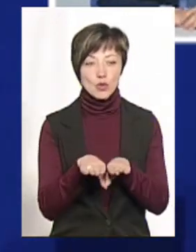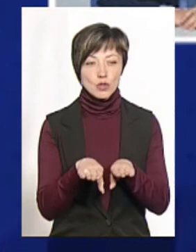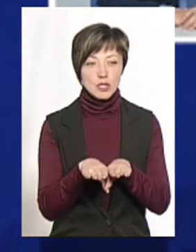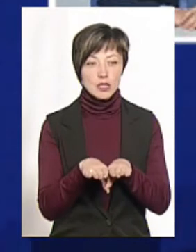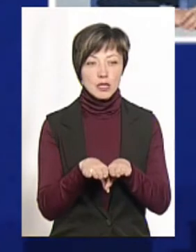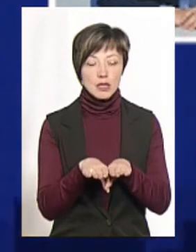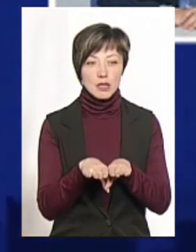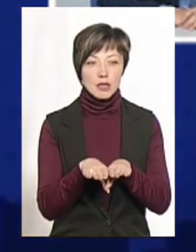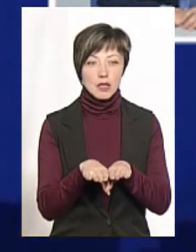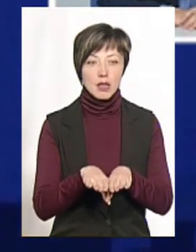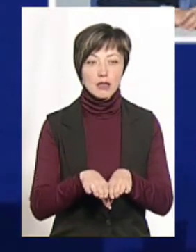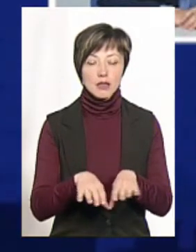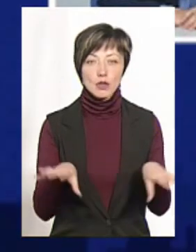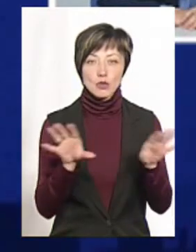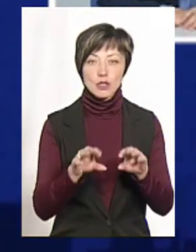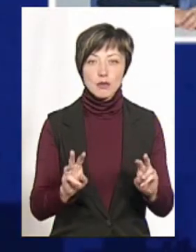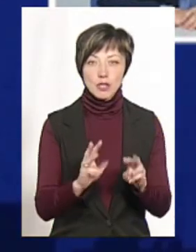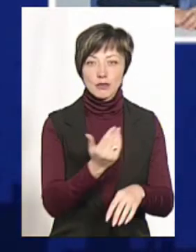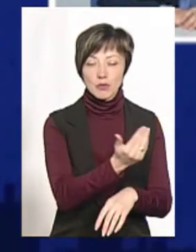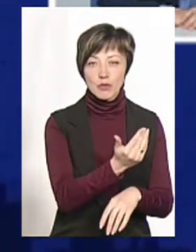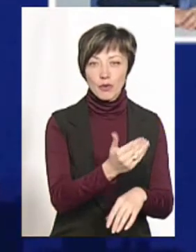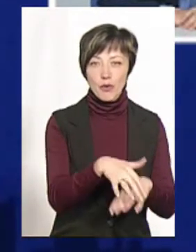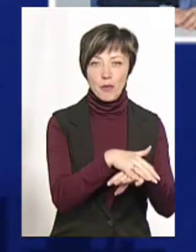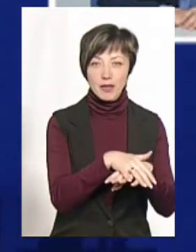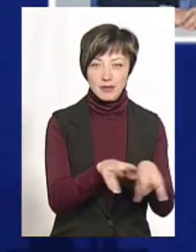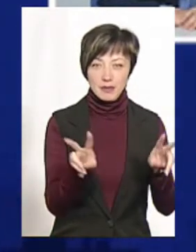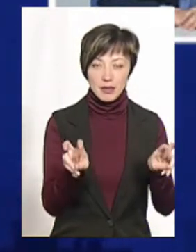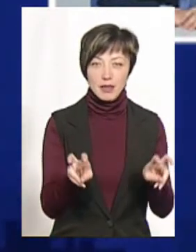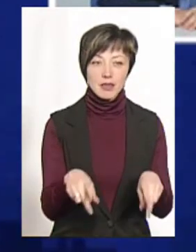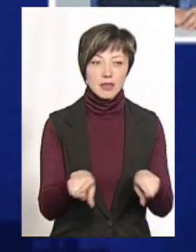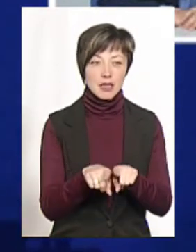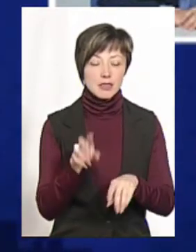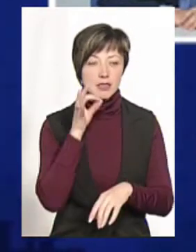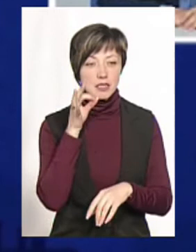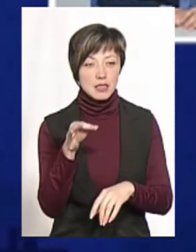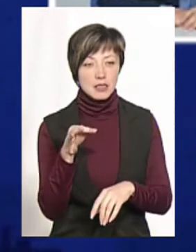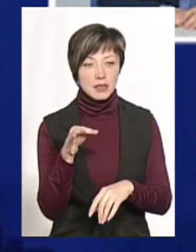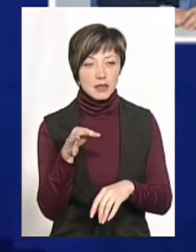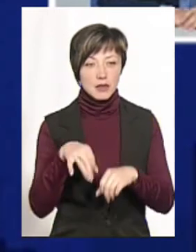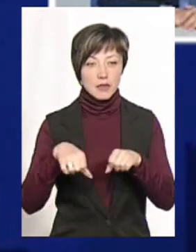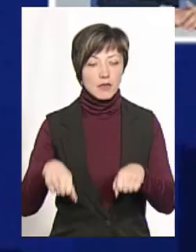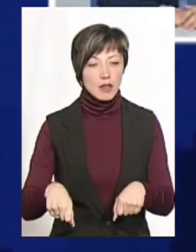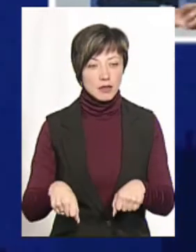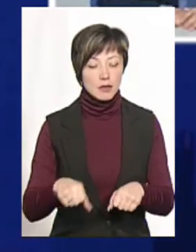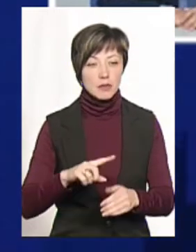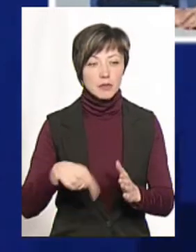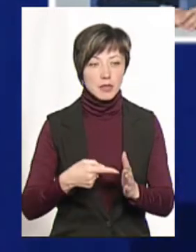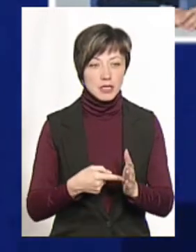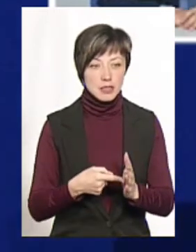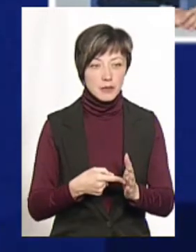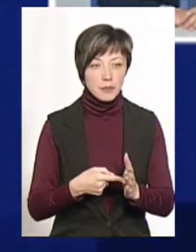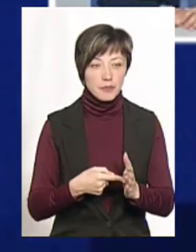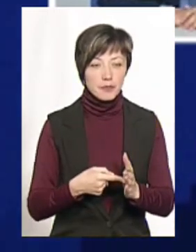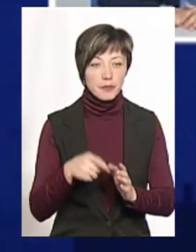на тушіння пожеж з боку громадськості, тому що дещо, так сказати, посадовці міста,